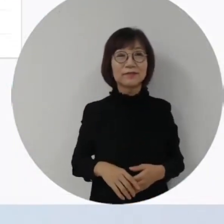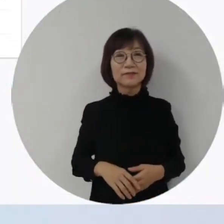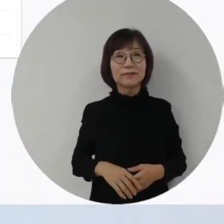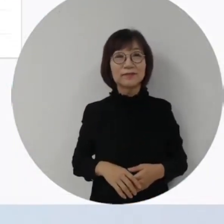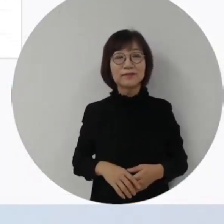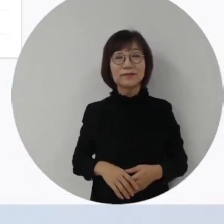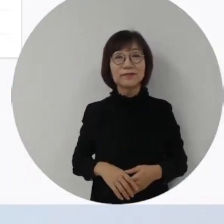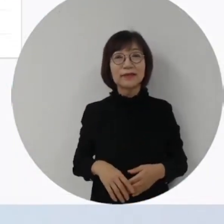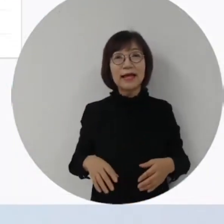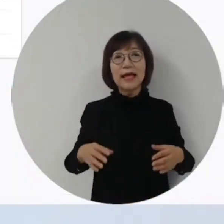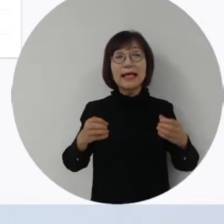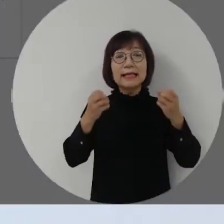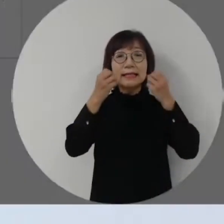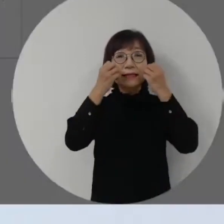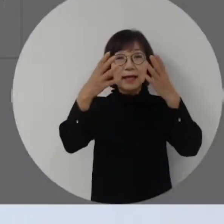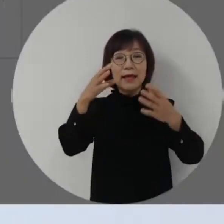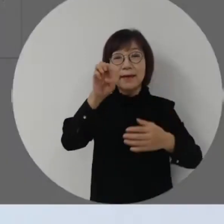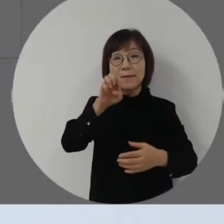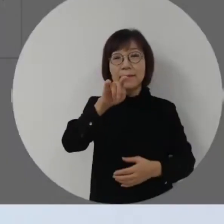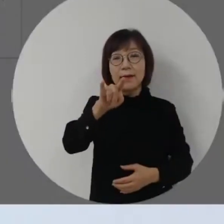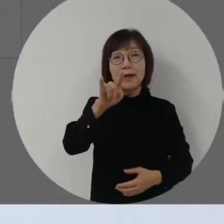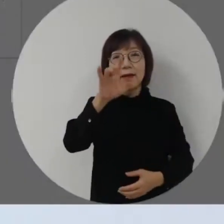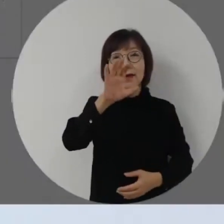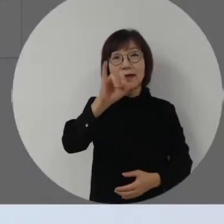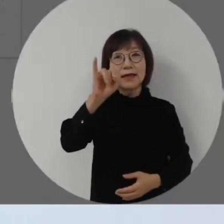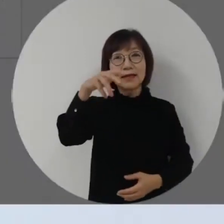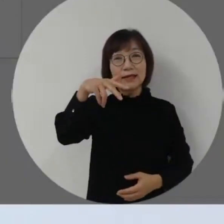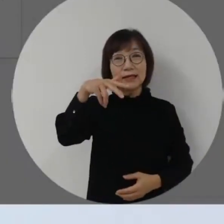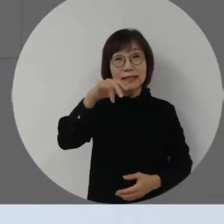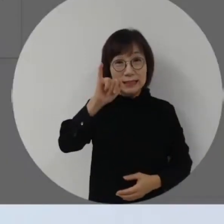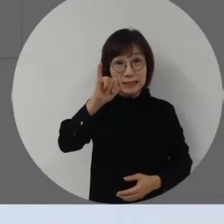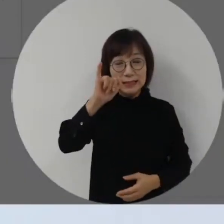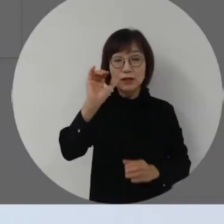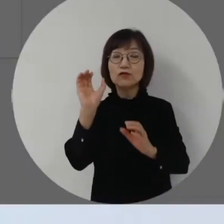URL 입력하는 란에다가 마우스 오른쪽 버튼 눌러서